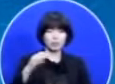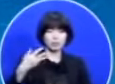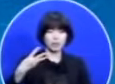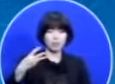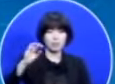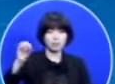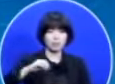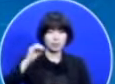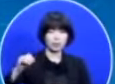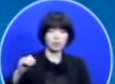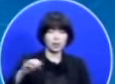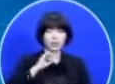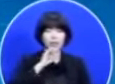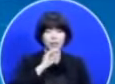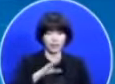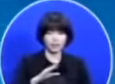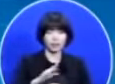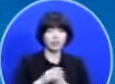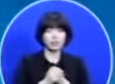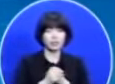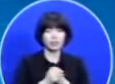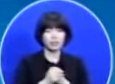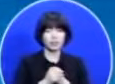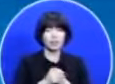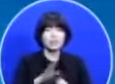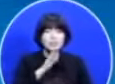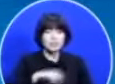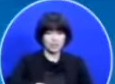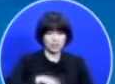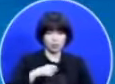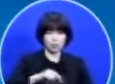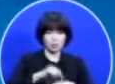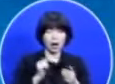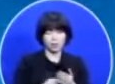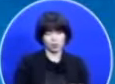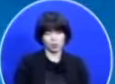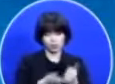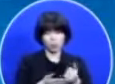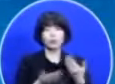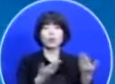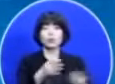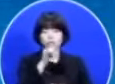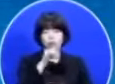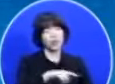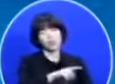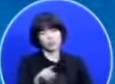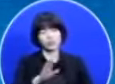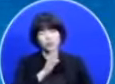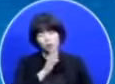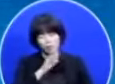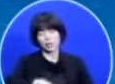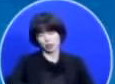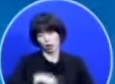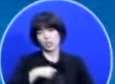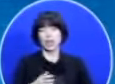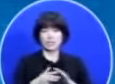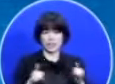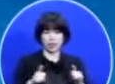개신교도 드리지만 진심으로 마음으로 존경하고 있었어요 그들은 정말 정직한 사람들입니다